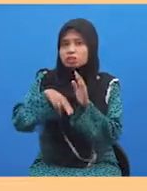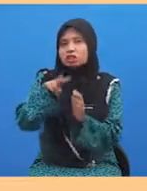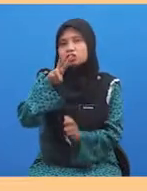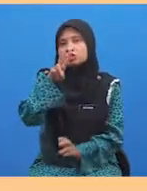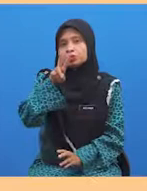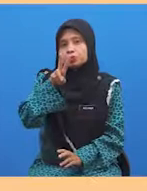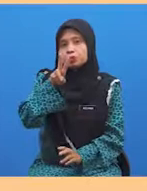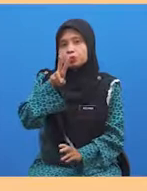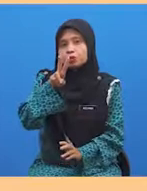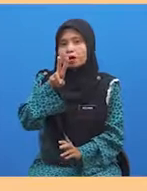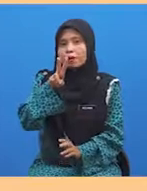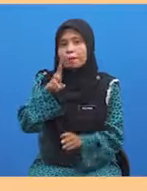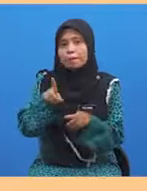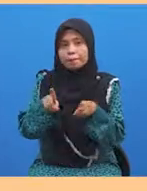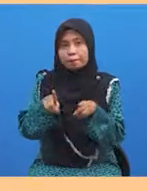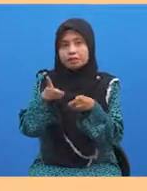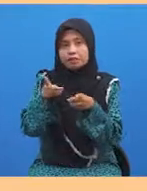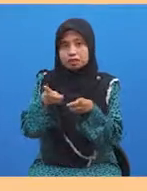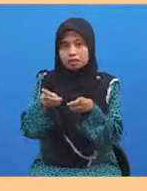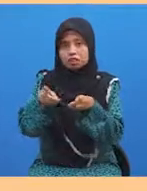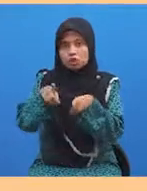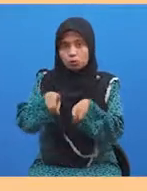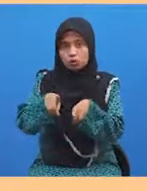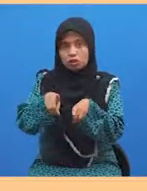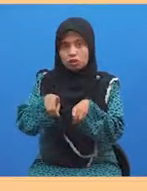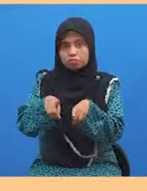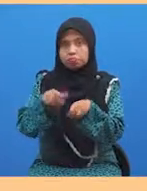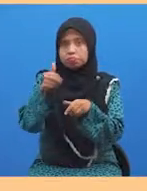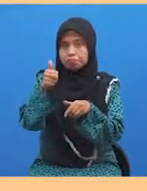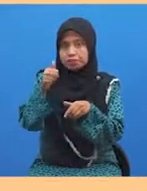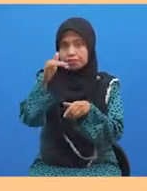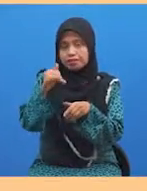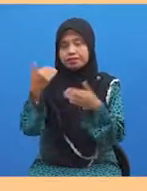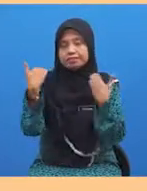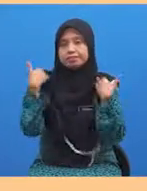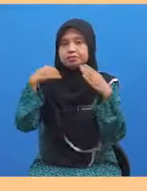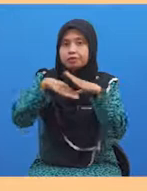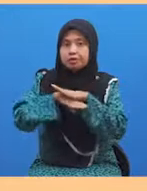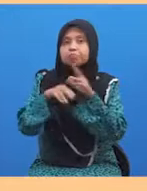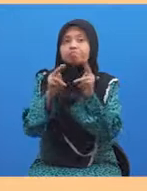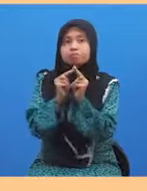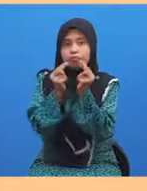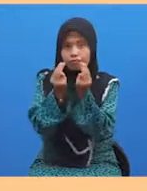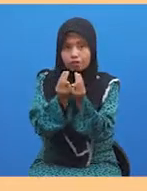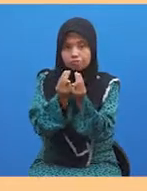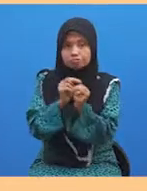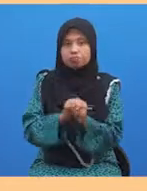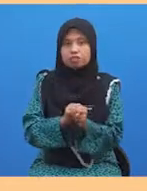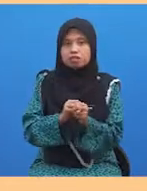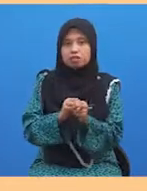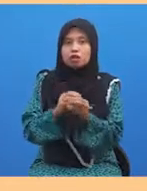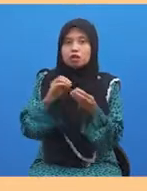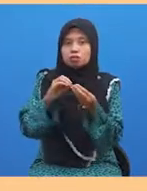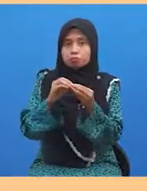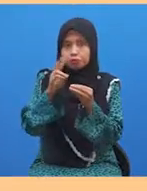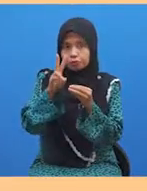sekurang-kurangnya dua peristiwa menarik yang terdapat dalam novel. Objektif